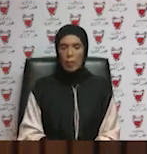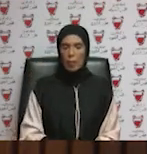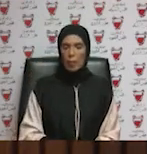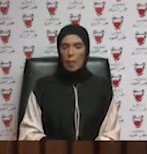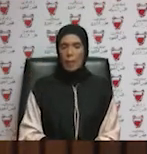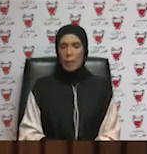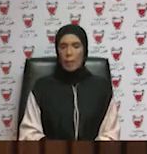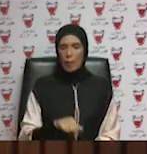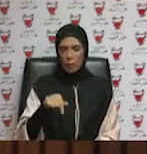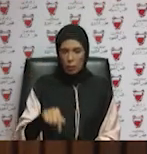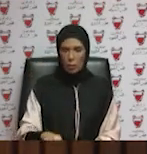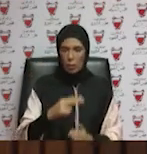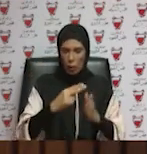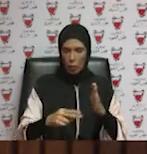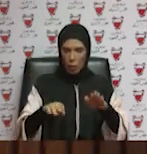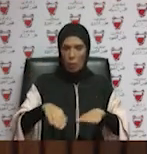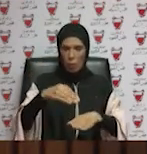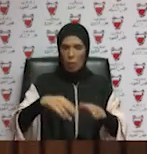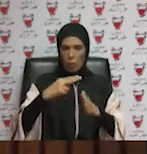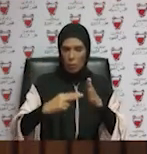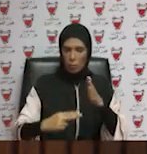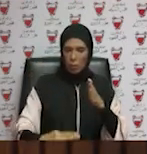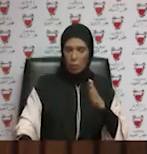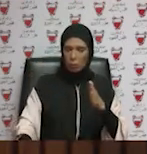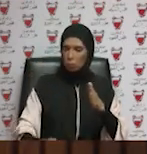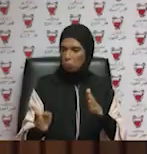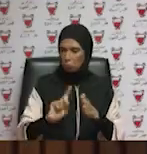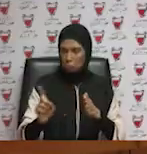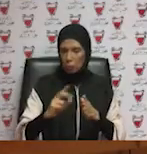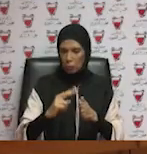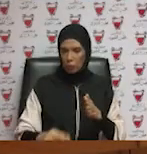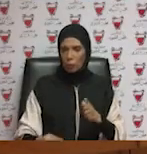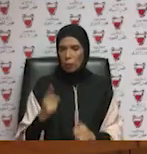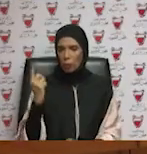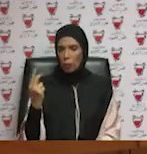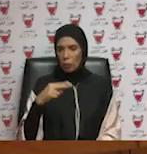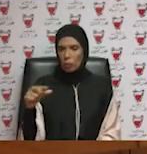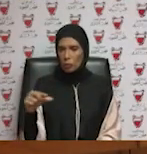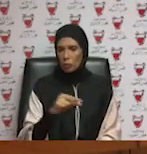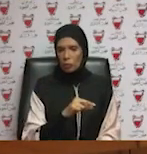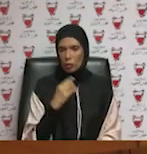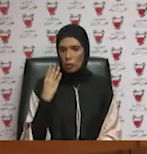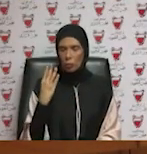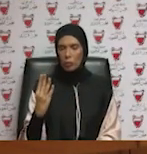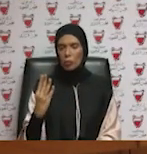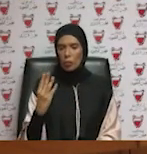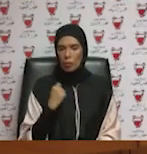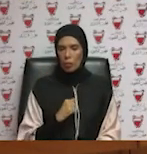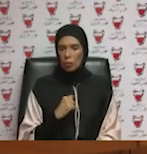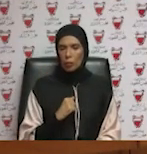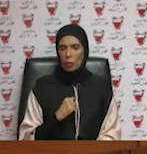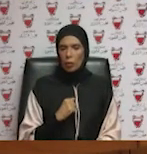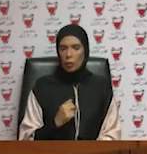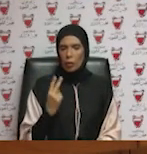الرابع، في حين أصدر مجلس النواب قراره بعدم اعتماد بتاريخ 21 أبريل 2020 في دور انعقاد